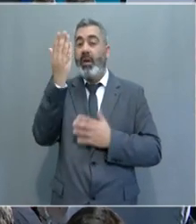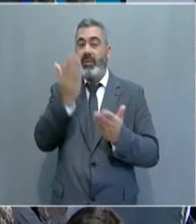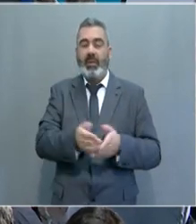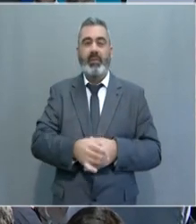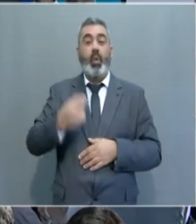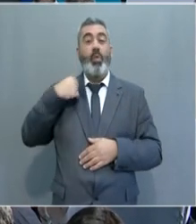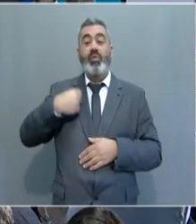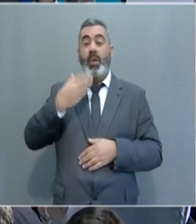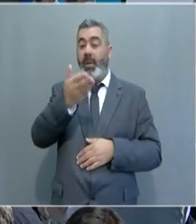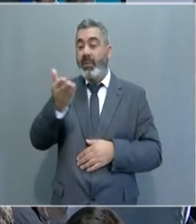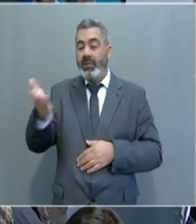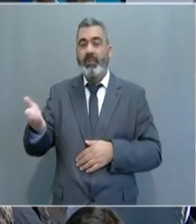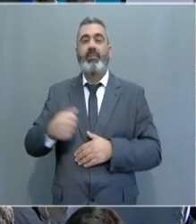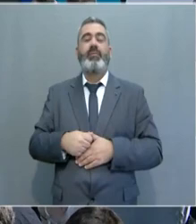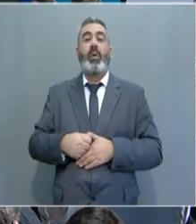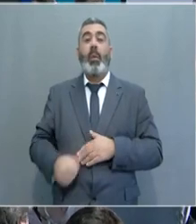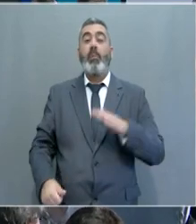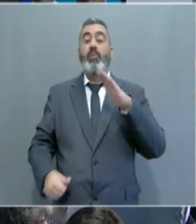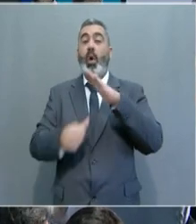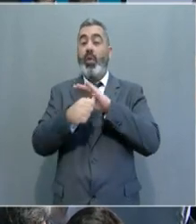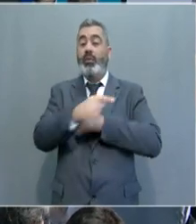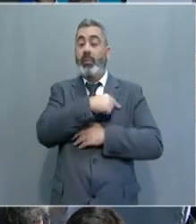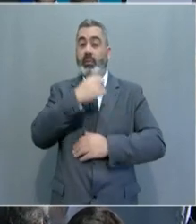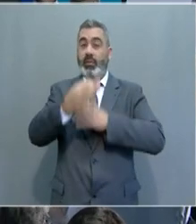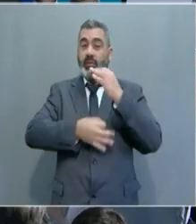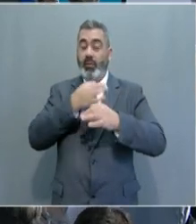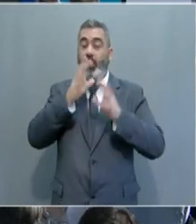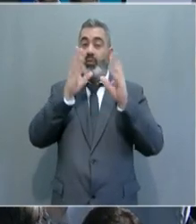Δήμαρχη, κύριε Πρόεδρε και Διευθύνοντα Σύμβουλε των ΕΛΠΕ,